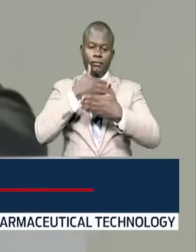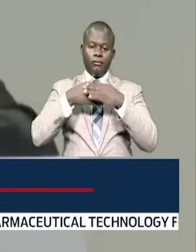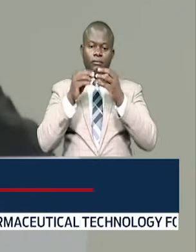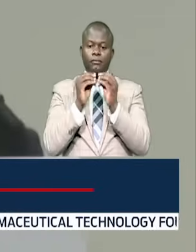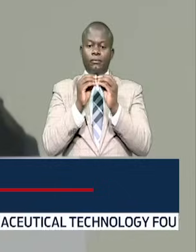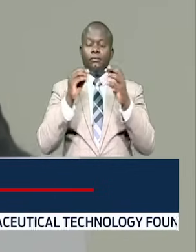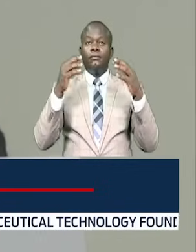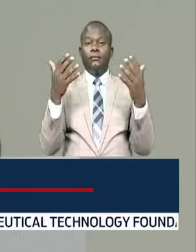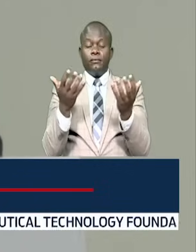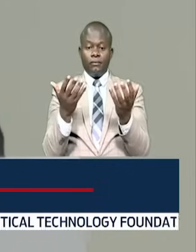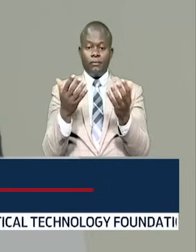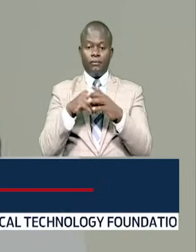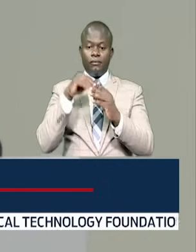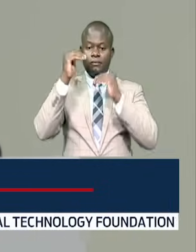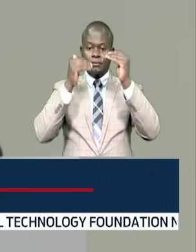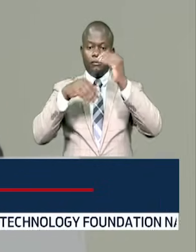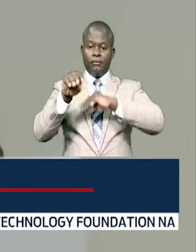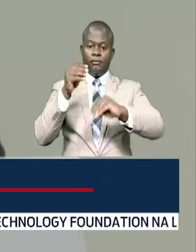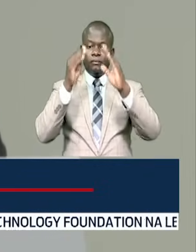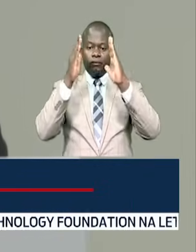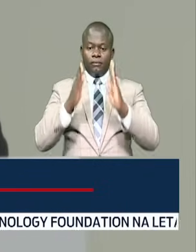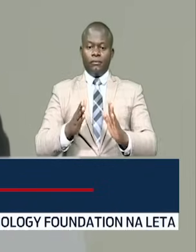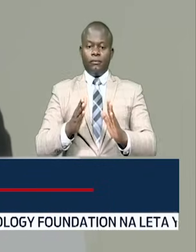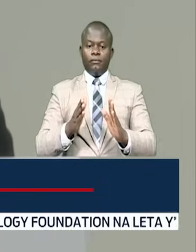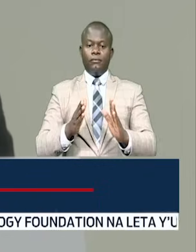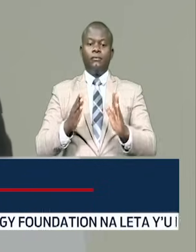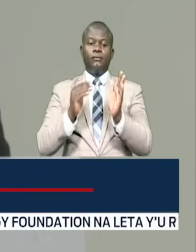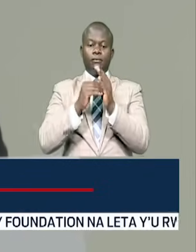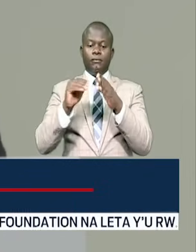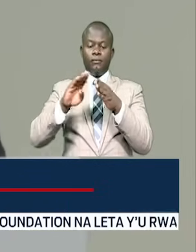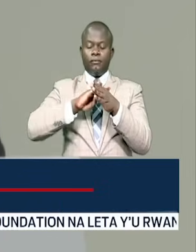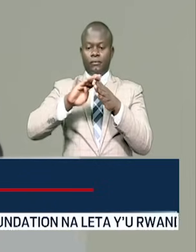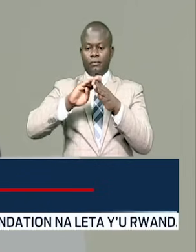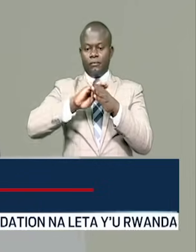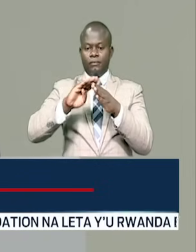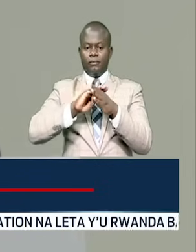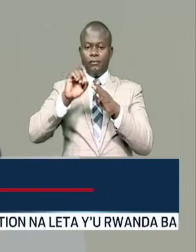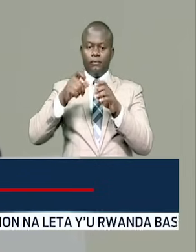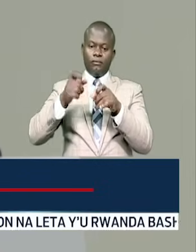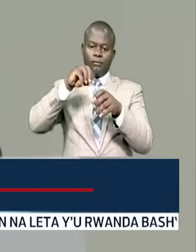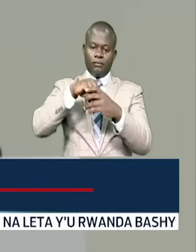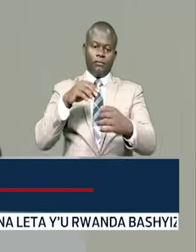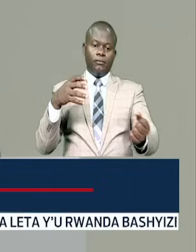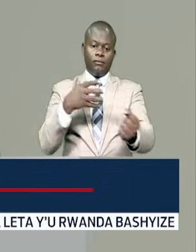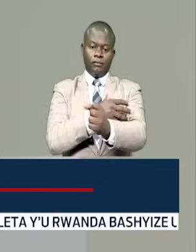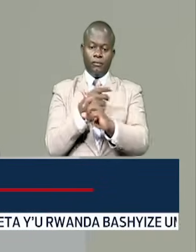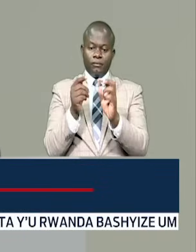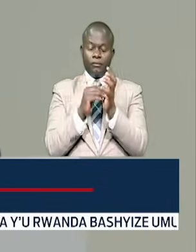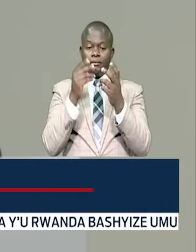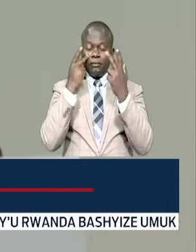ko no mu rwego rw'ubucuruzi ndetse n'ishoramari hagomba kongerwamo imbaraga,